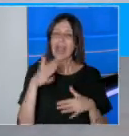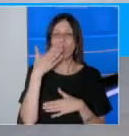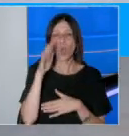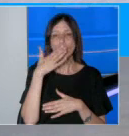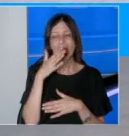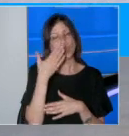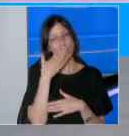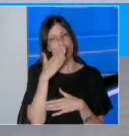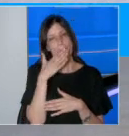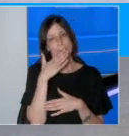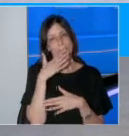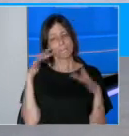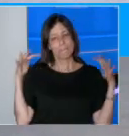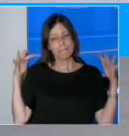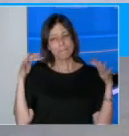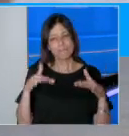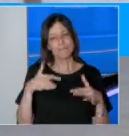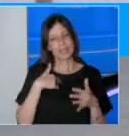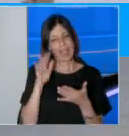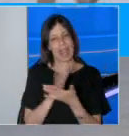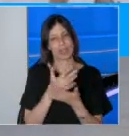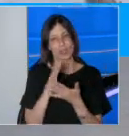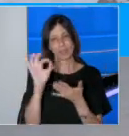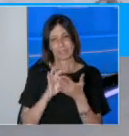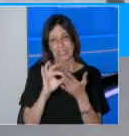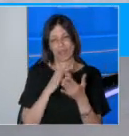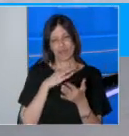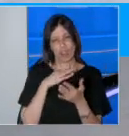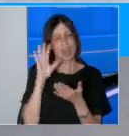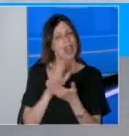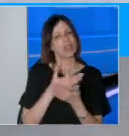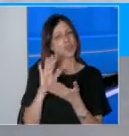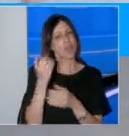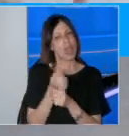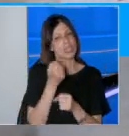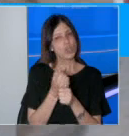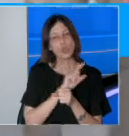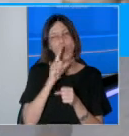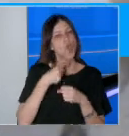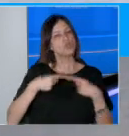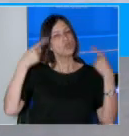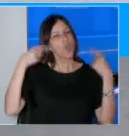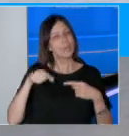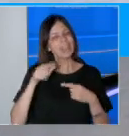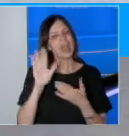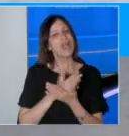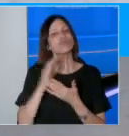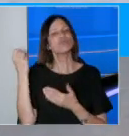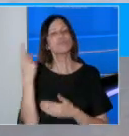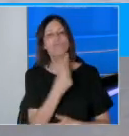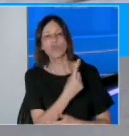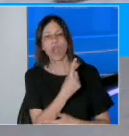ירושלים מתמלאת, אנחנו החלטנו, במשרד שלי החלטנו לעשות לא יום אחד, אלא שבוע